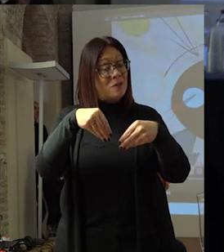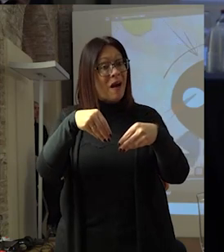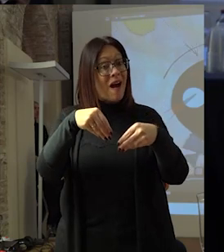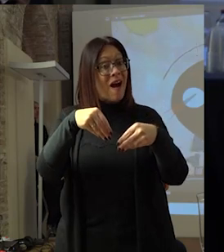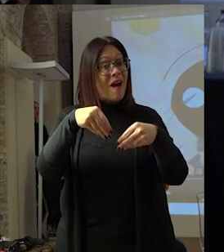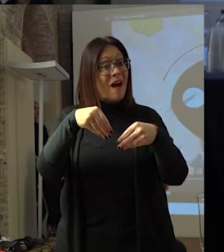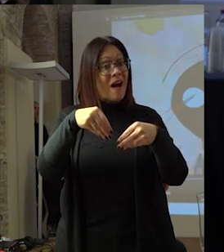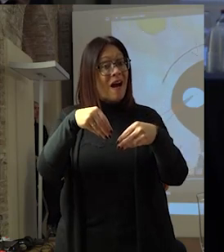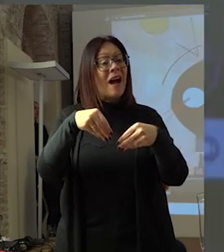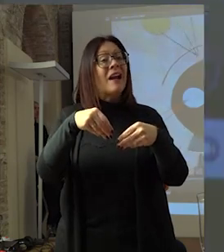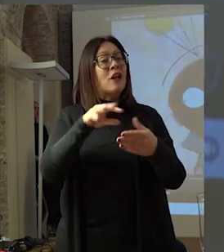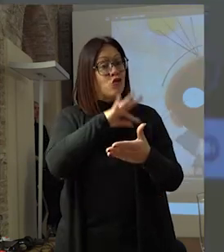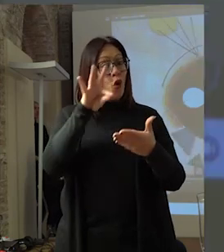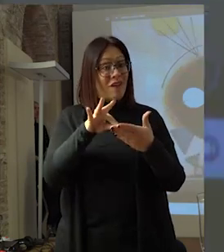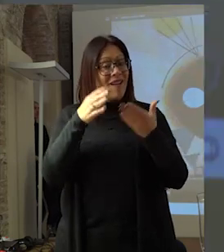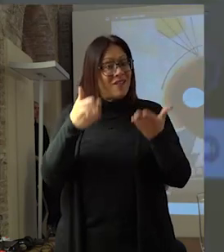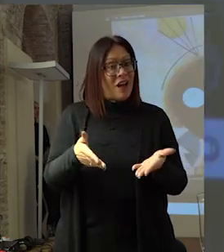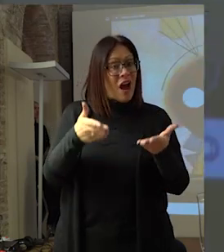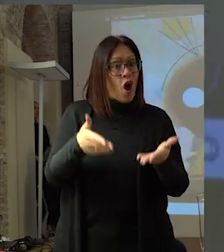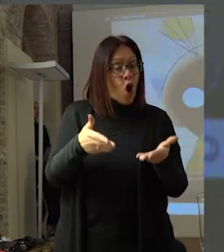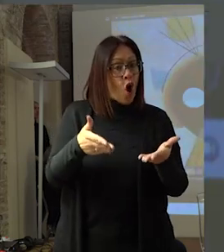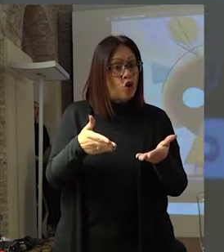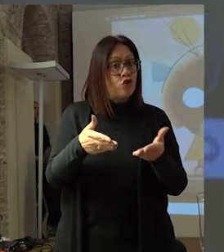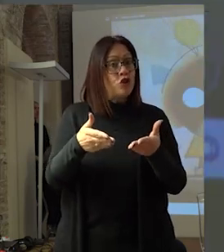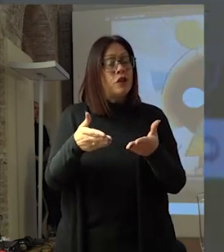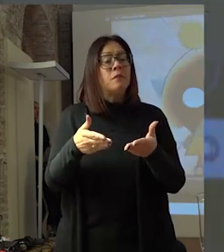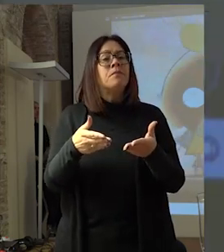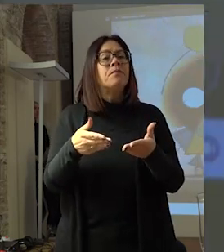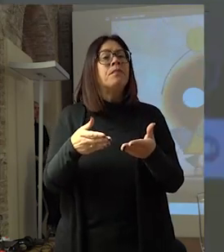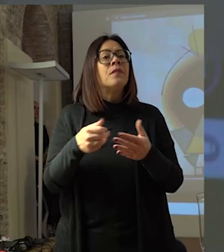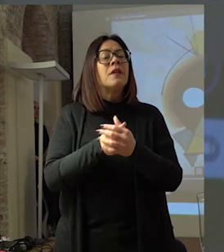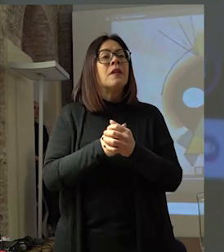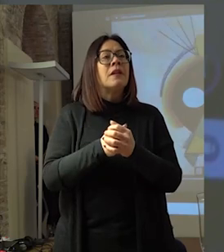a questa mostra, perché questa mostra me la porterò